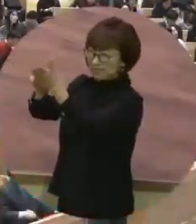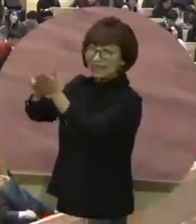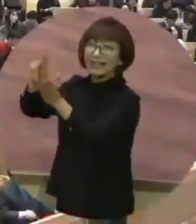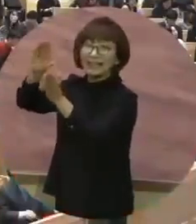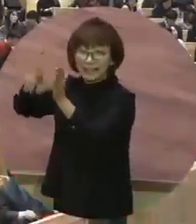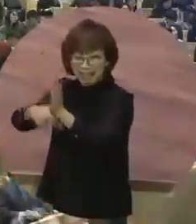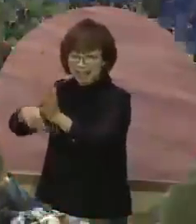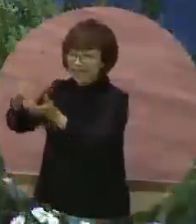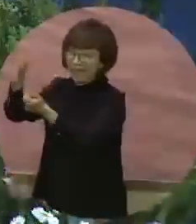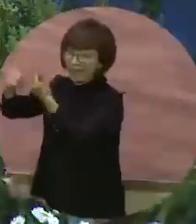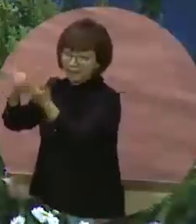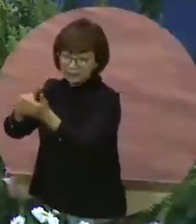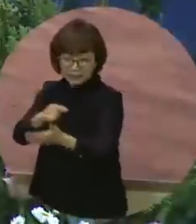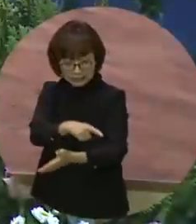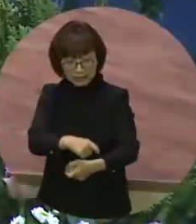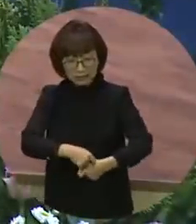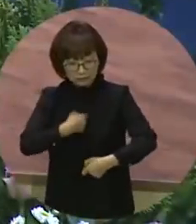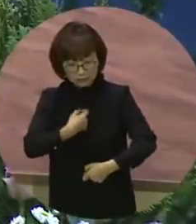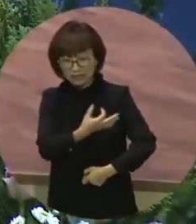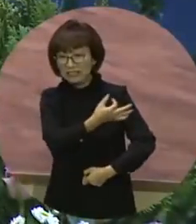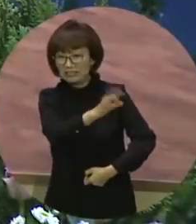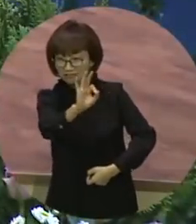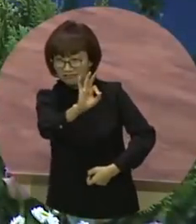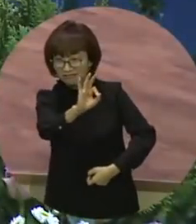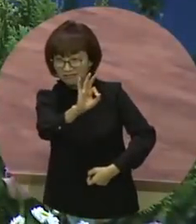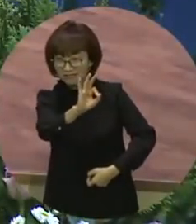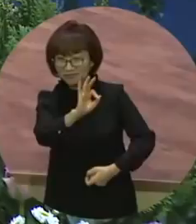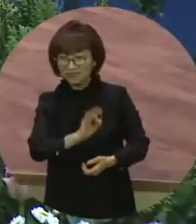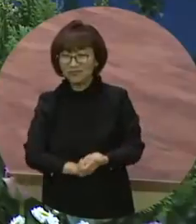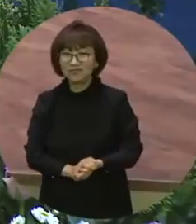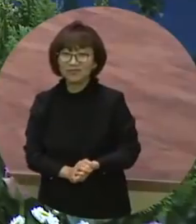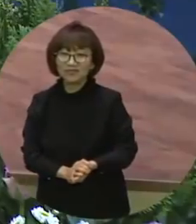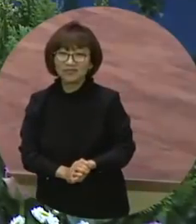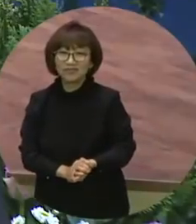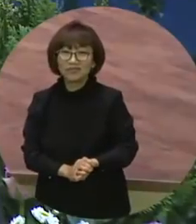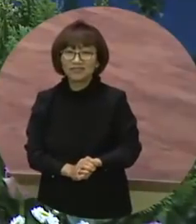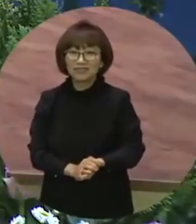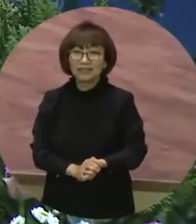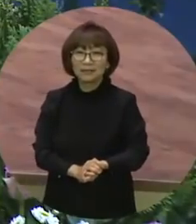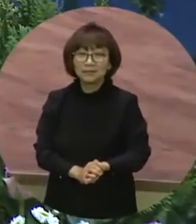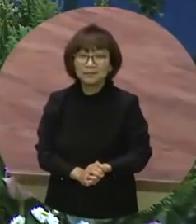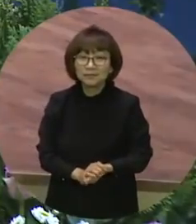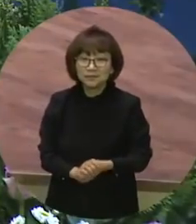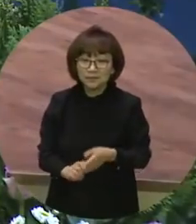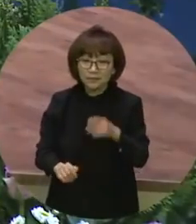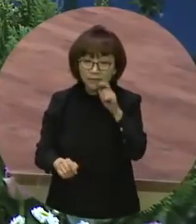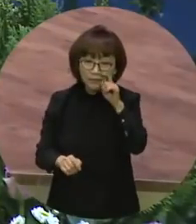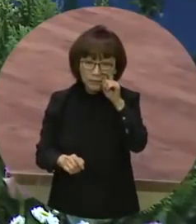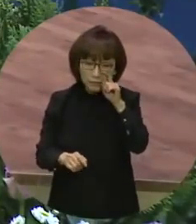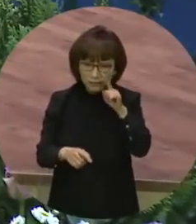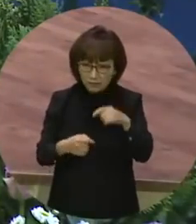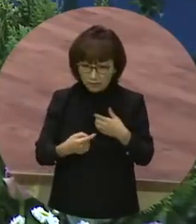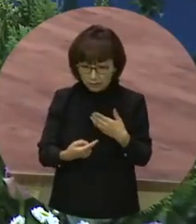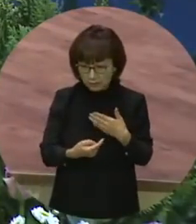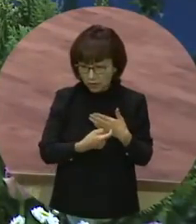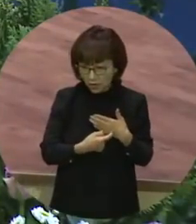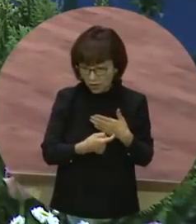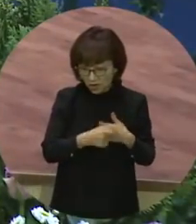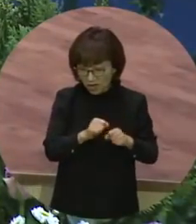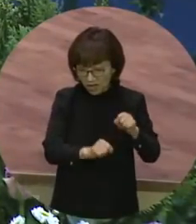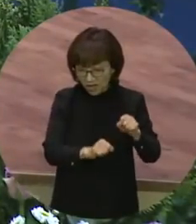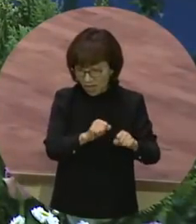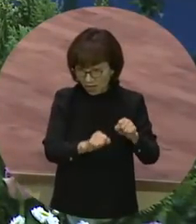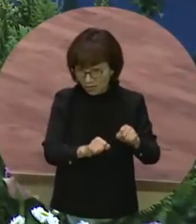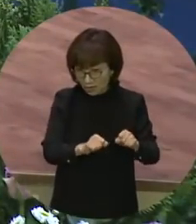가장 중요한 구절 중에 하나가 바로 이 말씀이에요. 잘 들으세요. 행위가 아닌